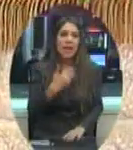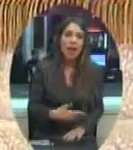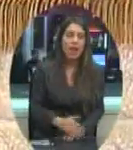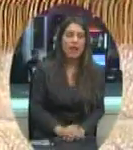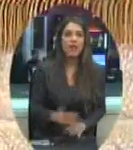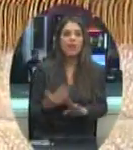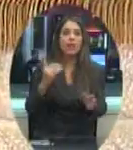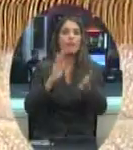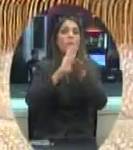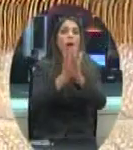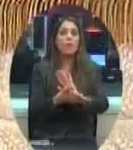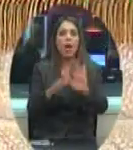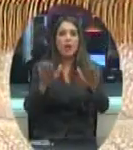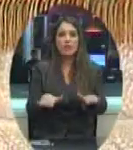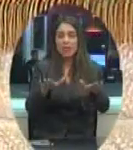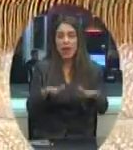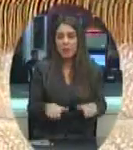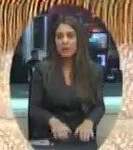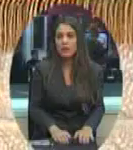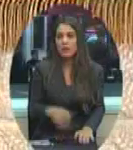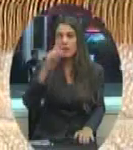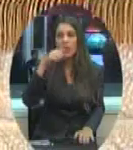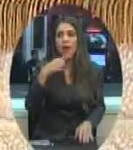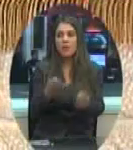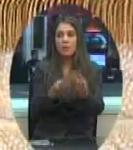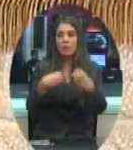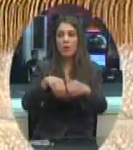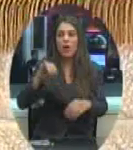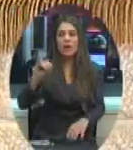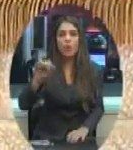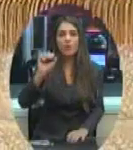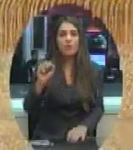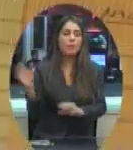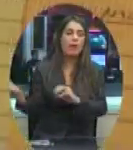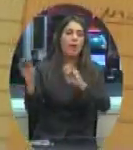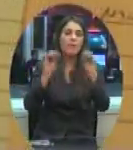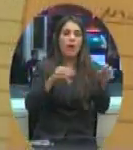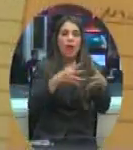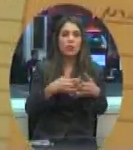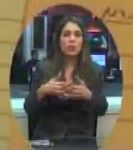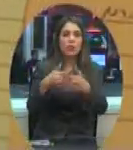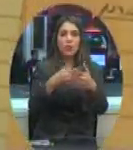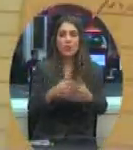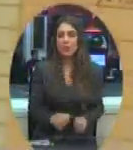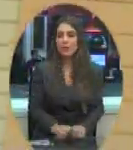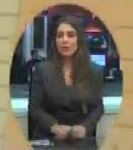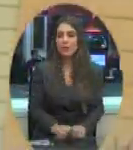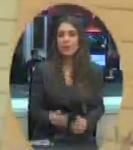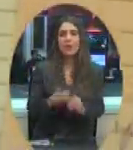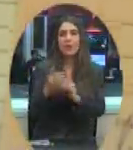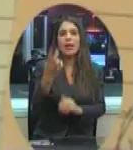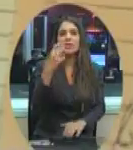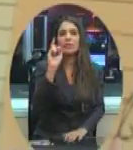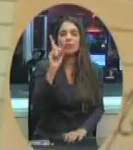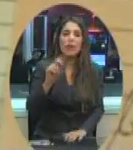המהפכה האסלאמית, אב המשפחה יעקב סהים עבר מטהרן לארצות הברית. וכעבור 20 שנה נכדתו